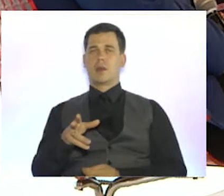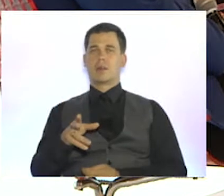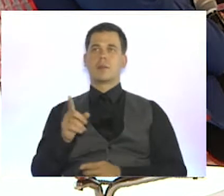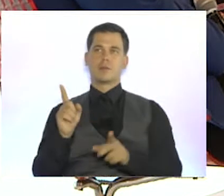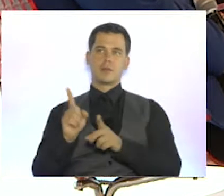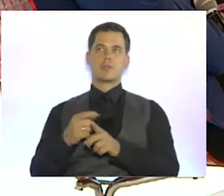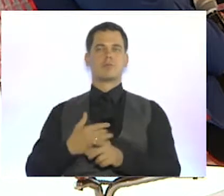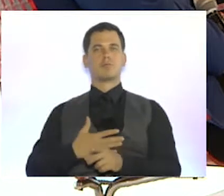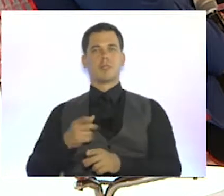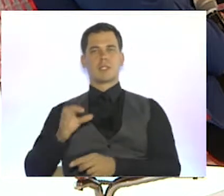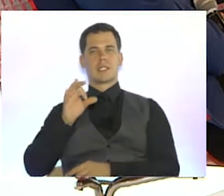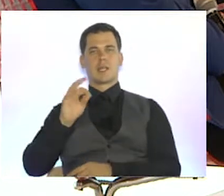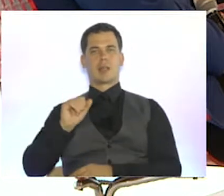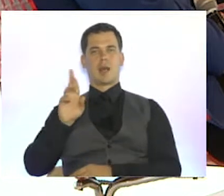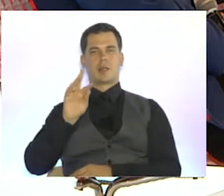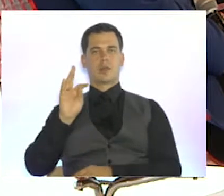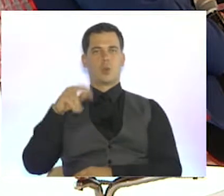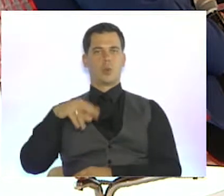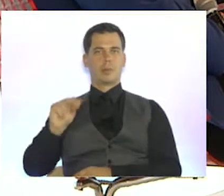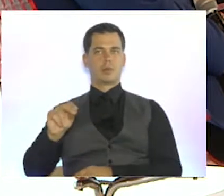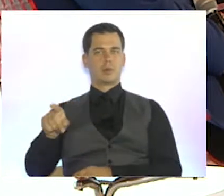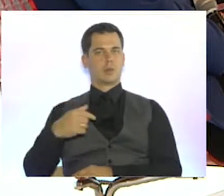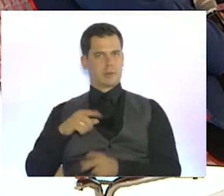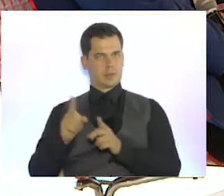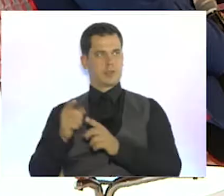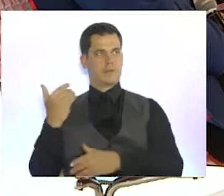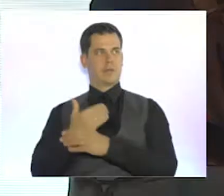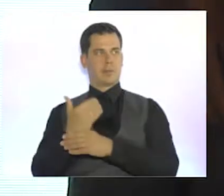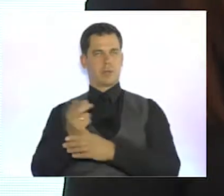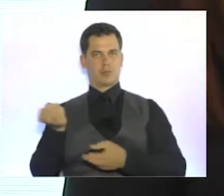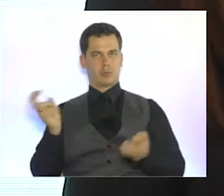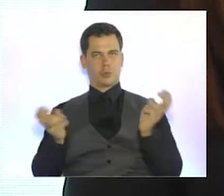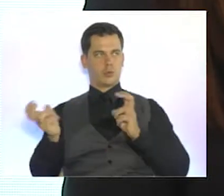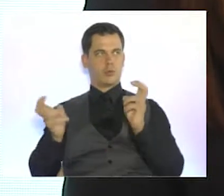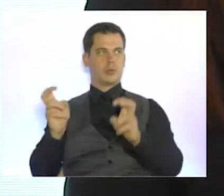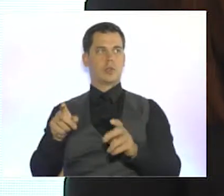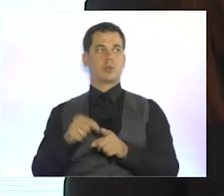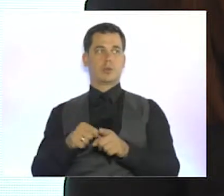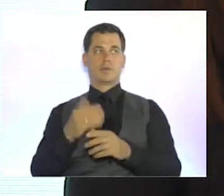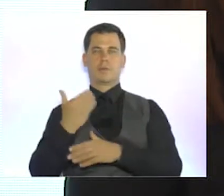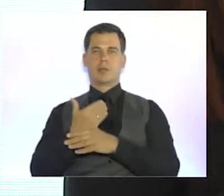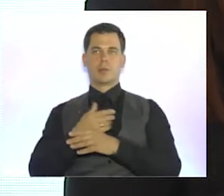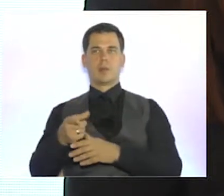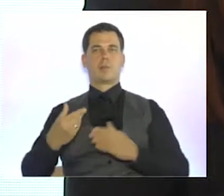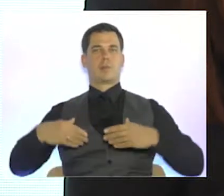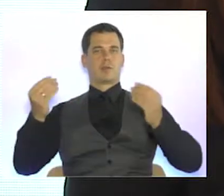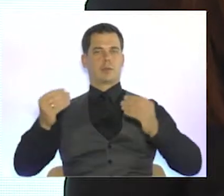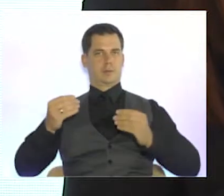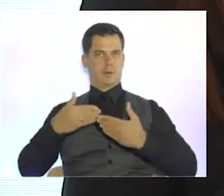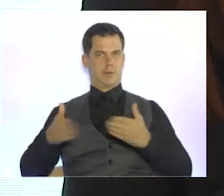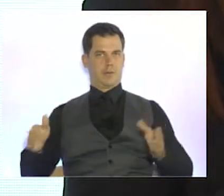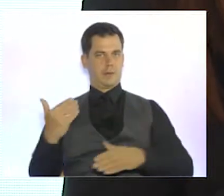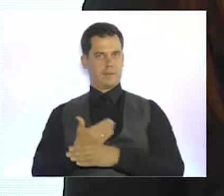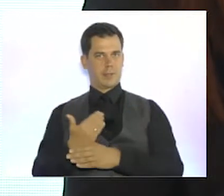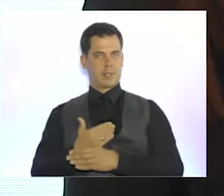również ze startupami. Są to głównie firmy, które rozpoczynają prowadzenie swojej działalności